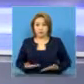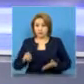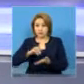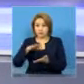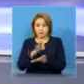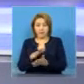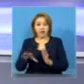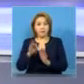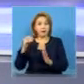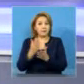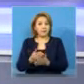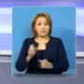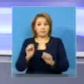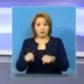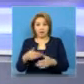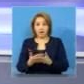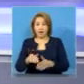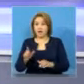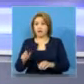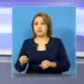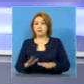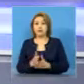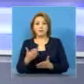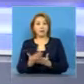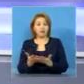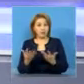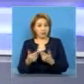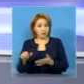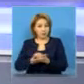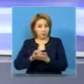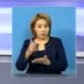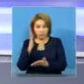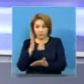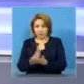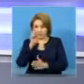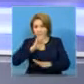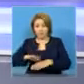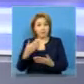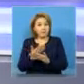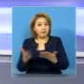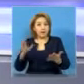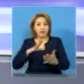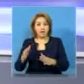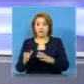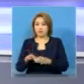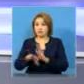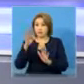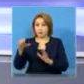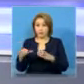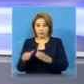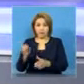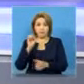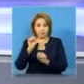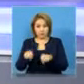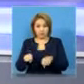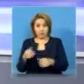сайлау учаскесіне ғана дауыс бере алады. Ал азаматтың қолында есептен шығару куәлігі болса, елдің басқа елді мекендеріндегі сайлау учаскелерінде дауыс бере